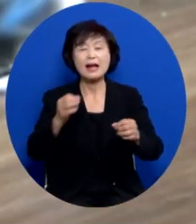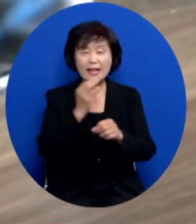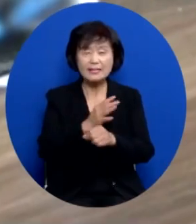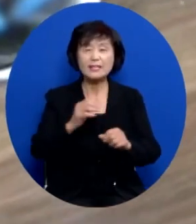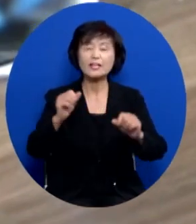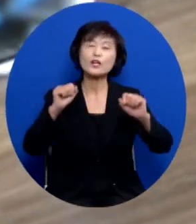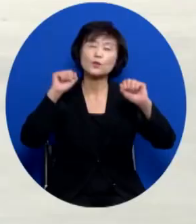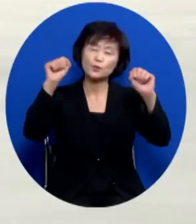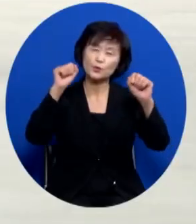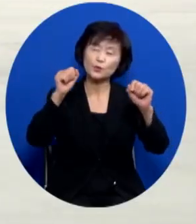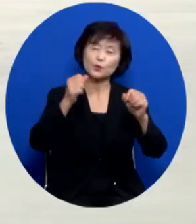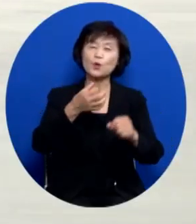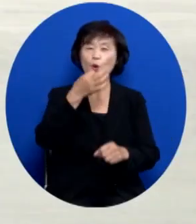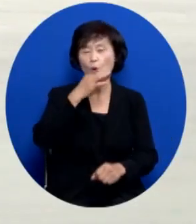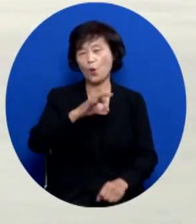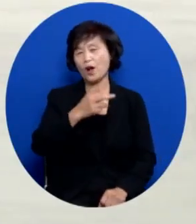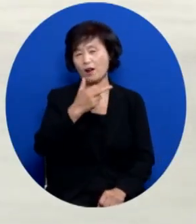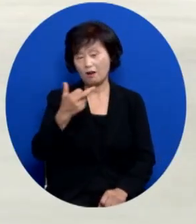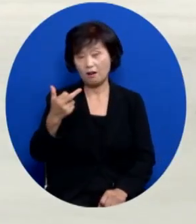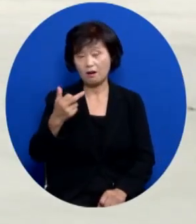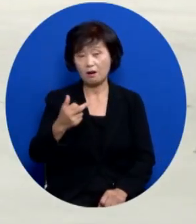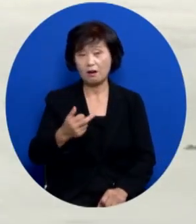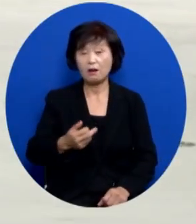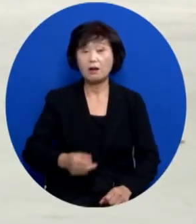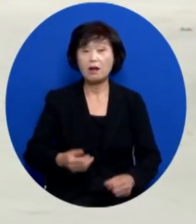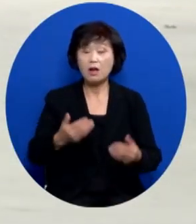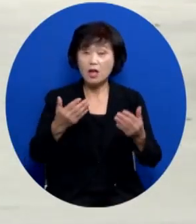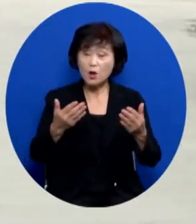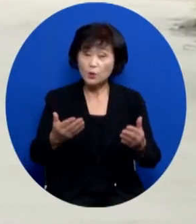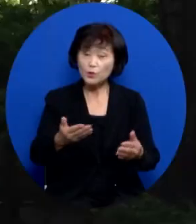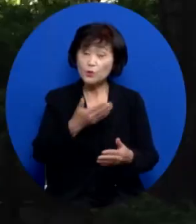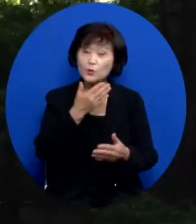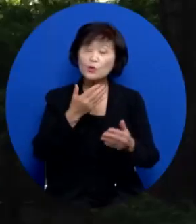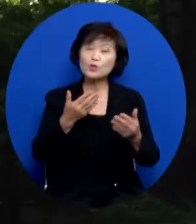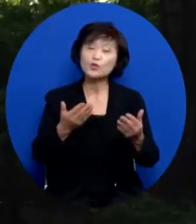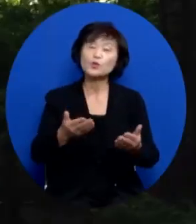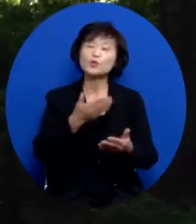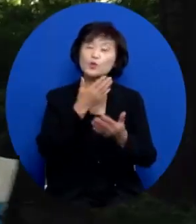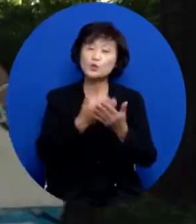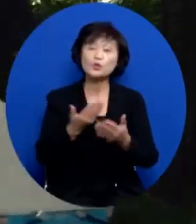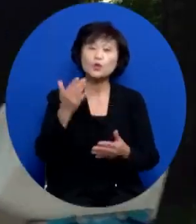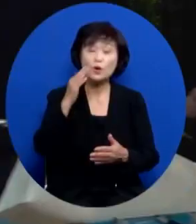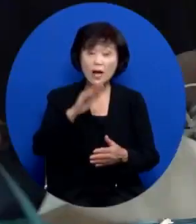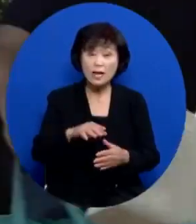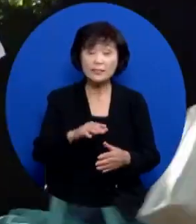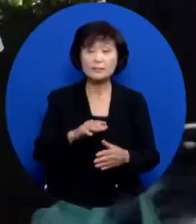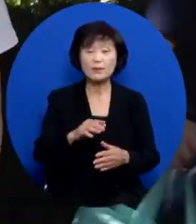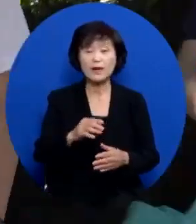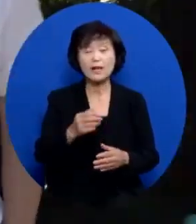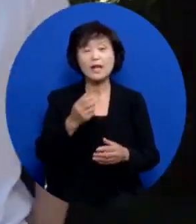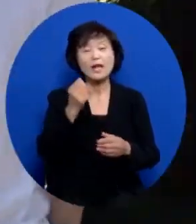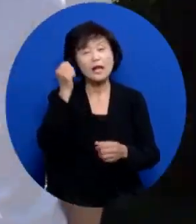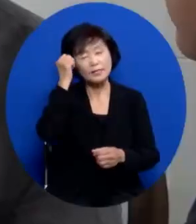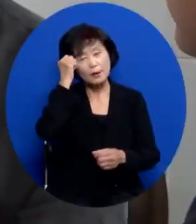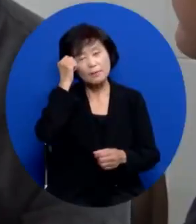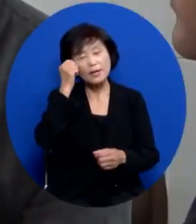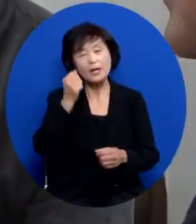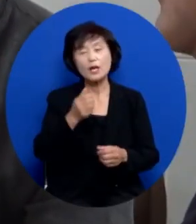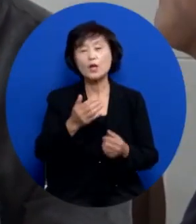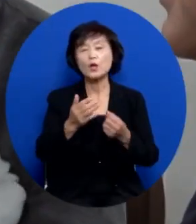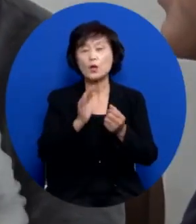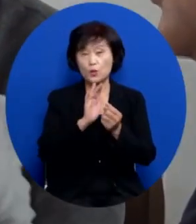있습니다 연휴 이유도 중요하지만 일상에서 평소 건강을 위해서는 근육 강화와 숙면에 도움되는 걷기